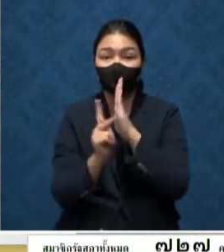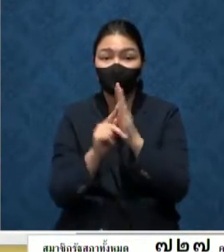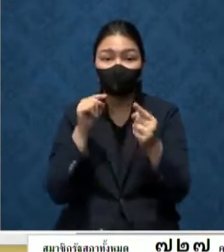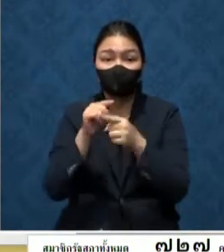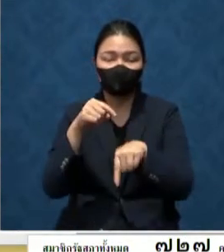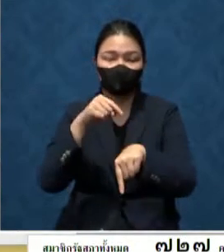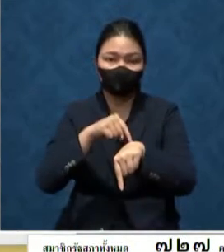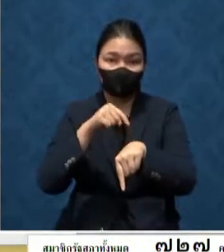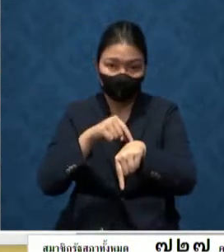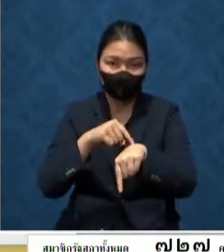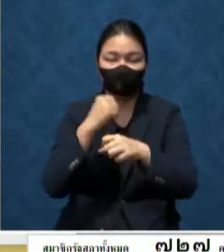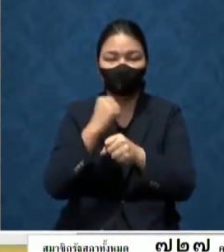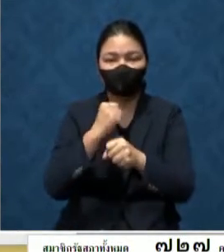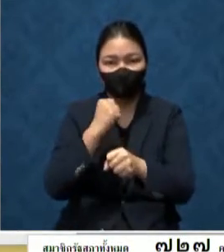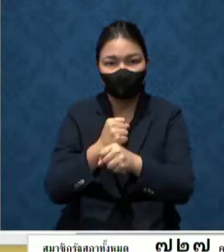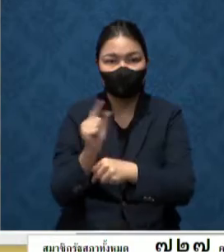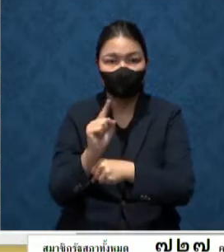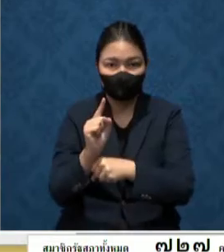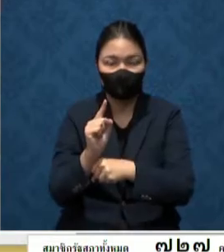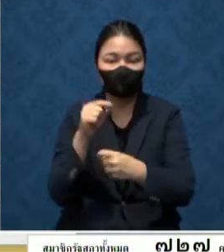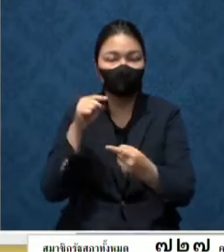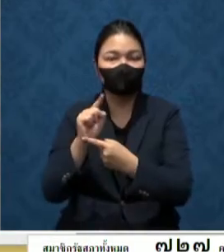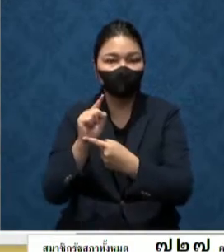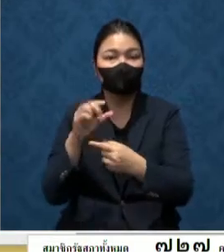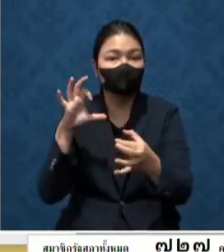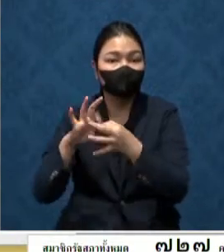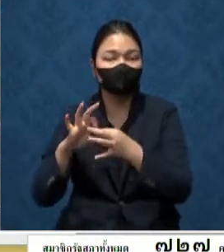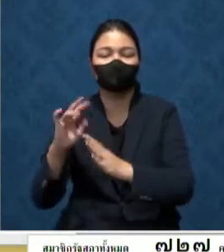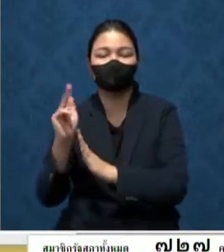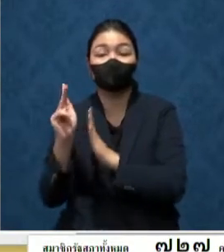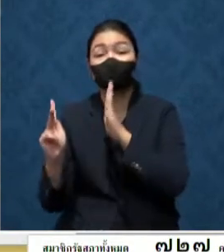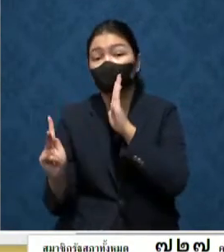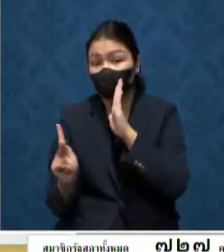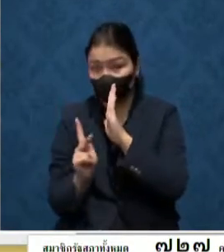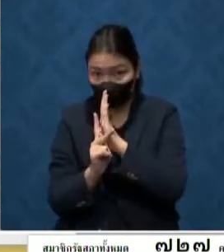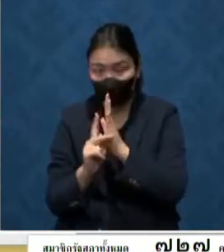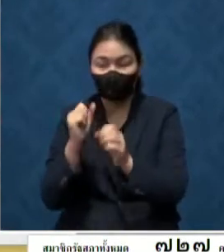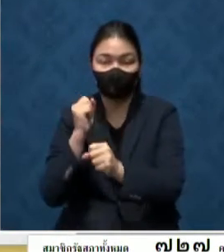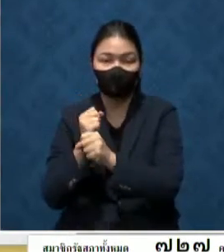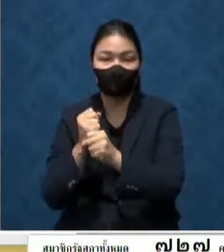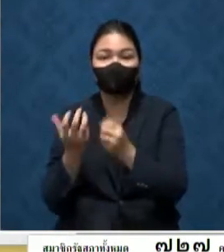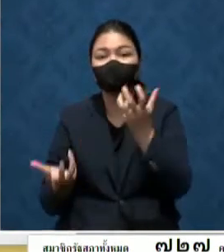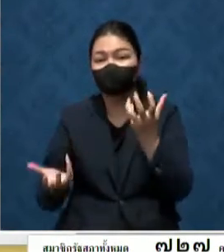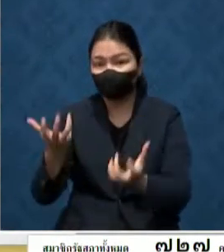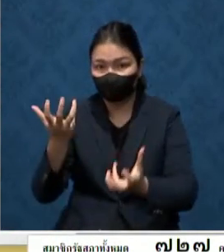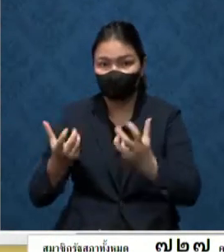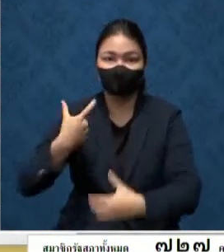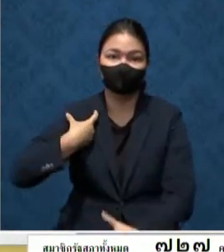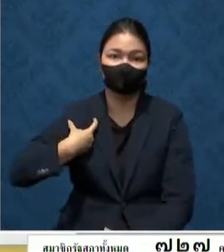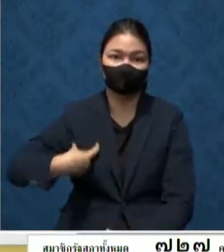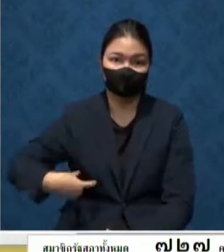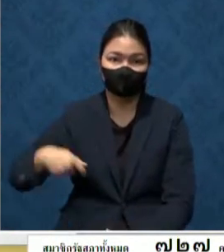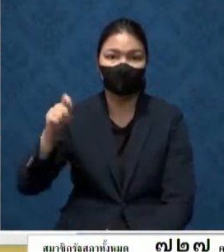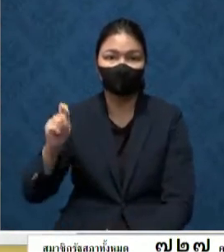านในกระบวนการยุติธรรมนะครับแต่เพราะ